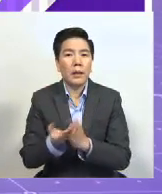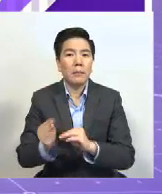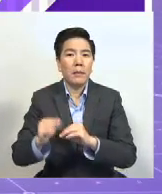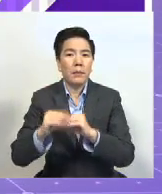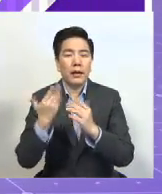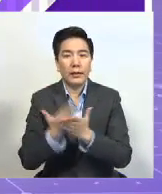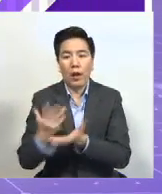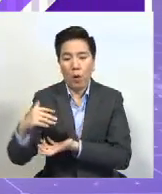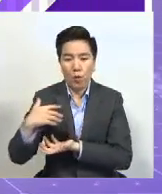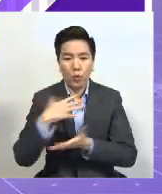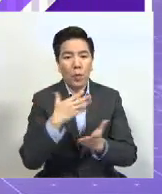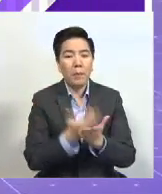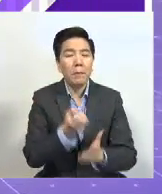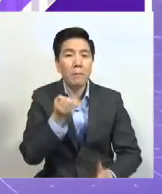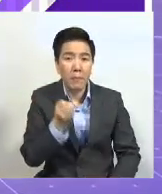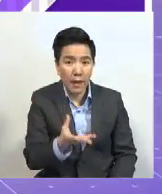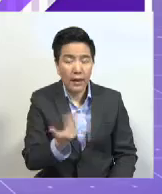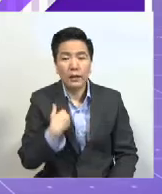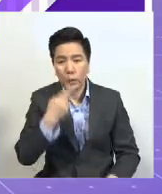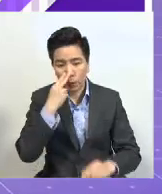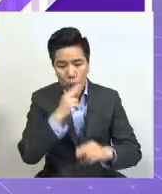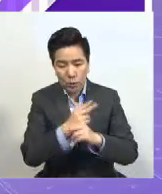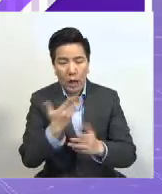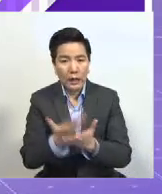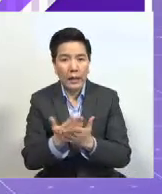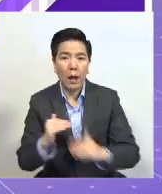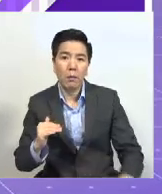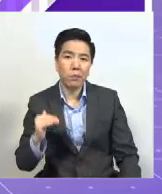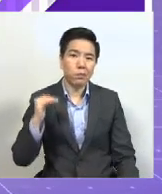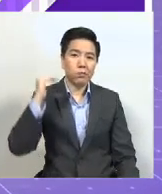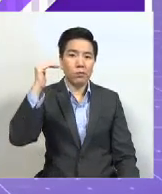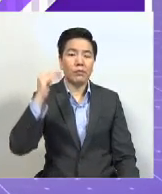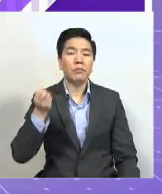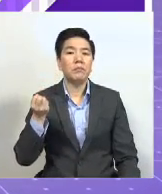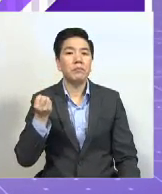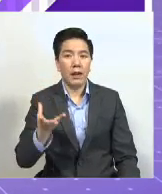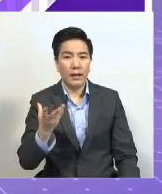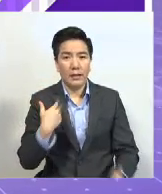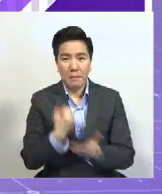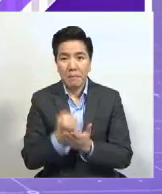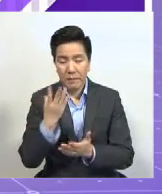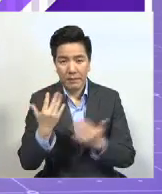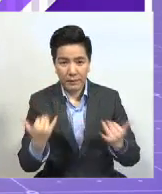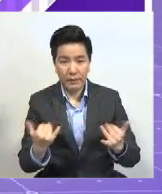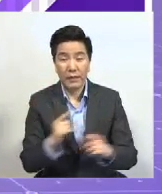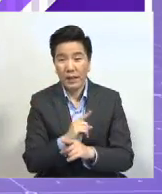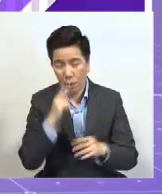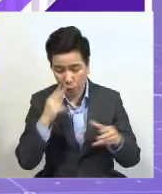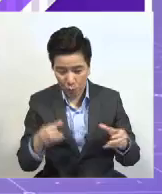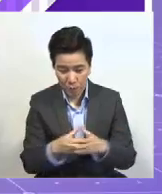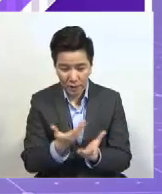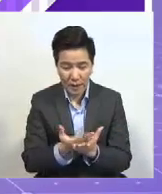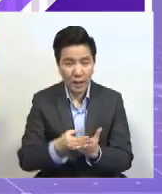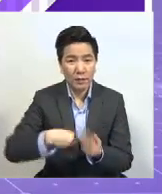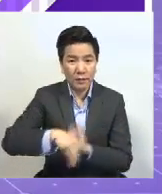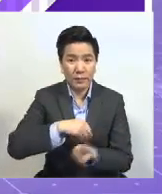ต้นทุนในการขนส่งมันแพงเพราะนั้นพอเราไปคูณกับราคามันเลยแพงขึ้นไปนะครับแต่ว่ากลุ่มรายได้ของตัวตะ